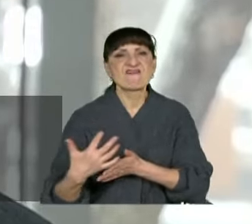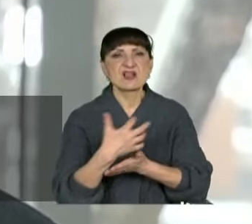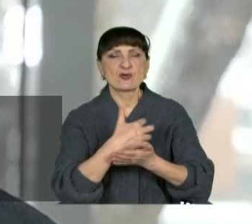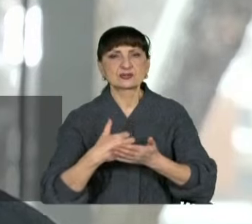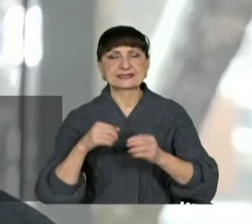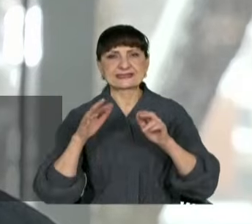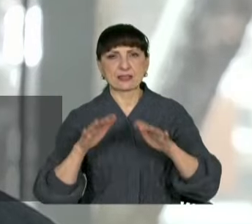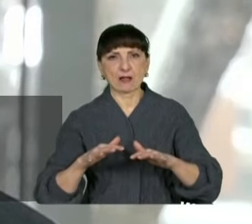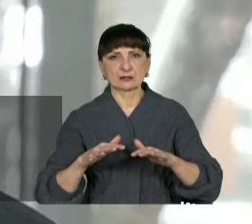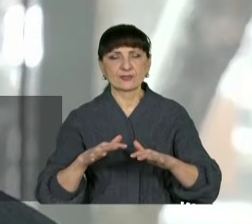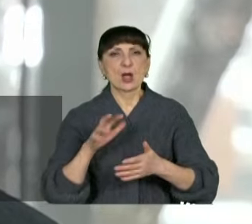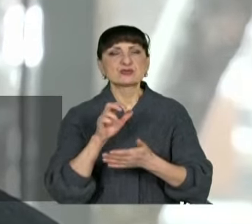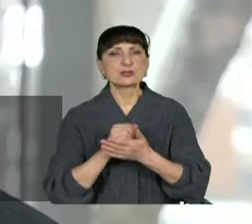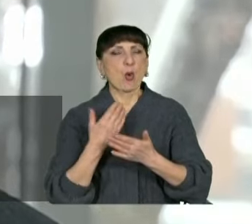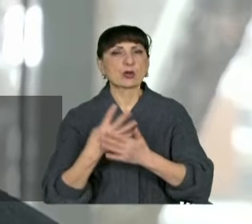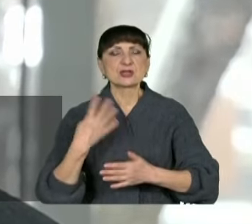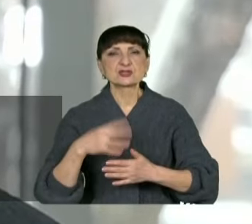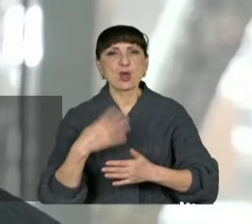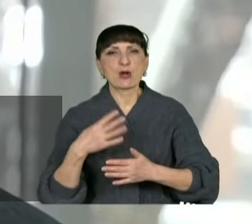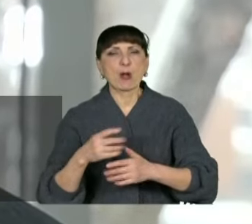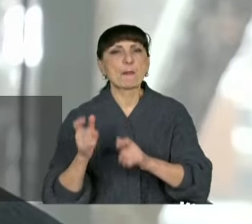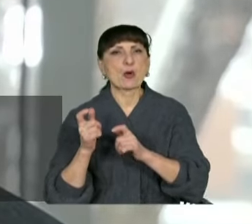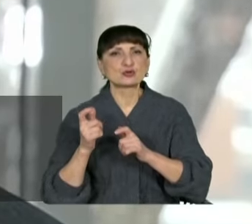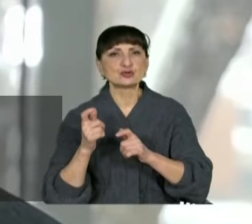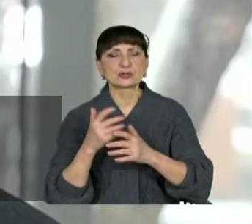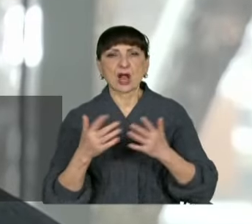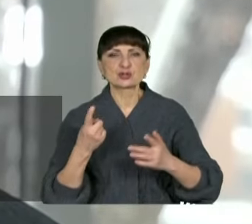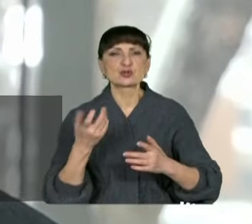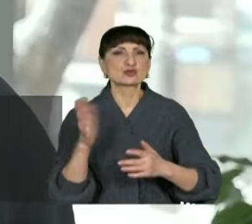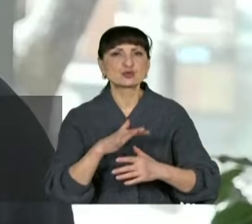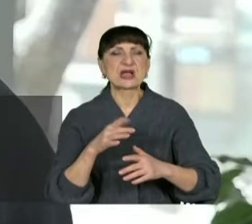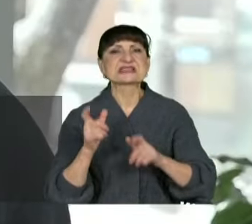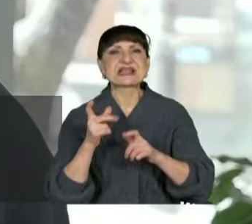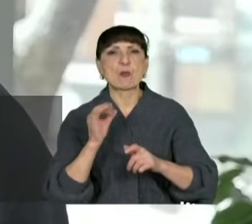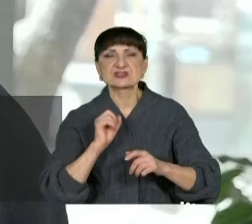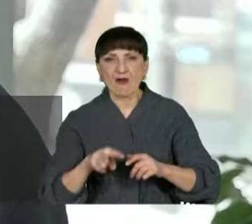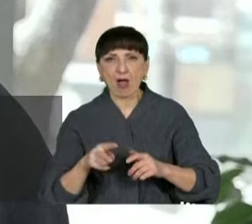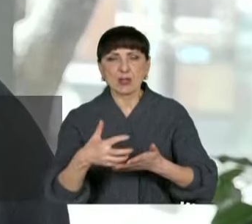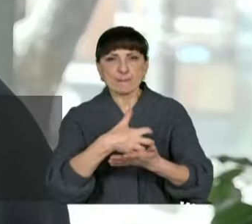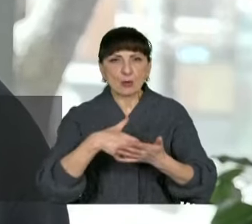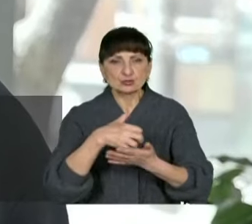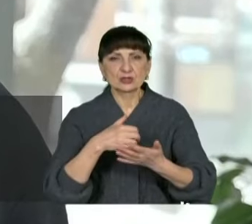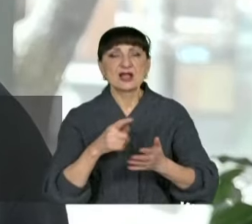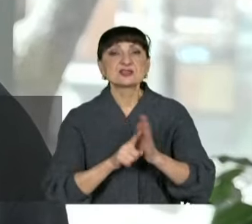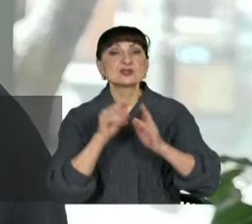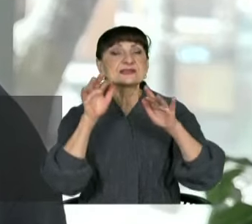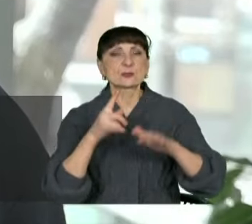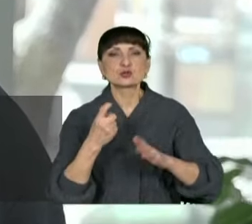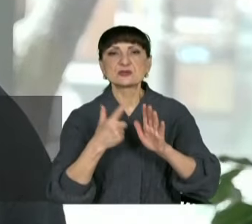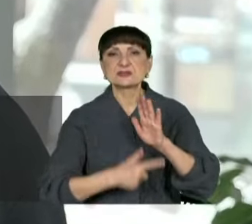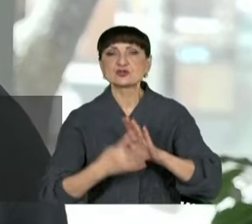снега. Будет задействовано около 40 погрузчиков, около 100 единиц самосвалов. С начала снегопада